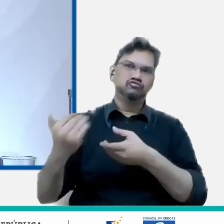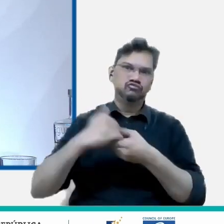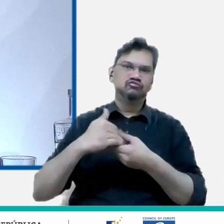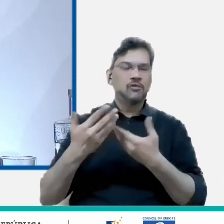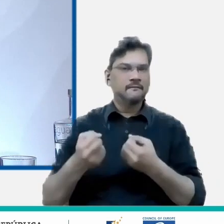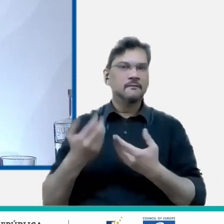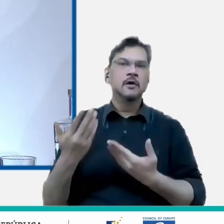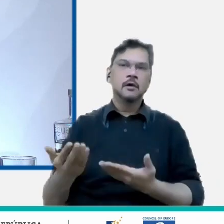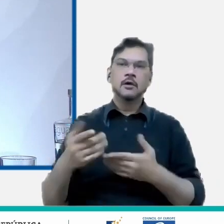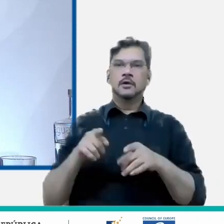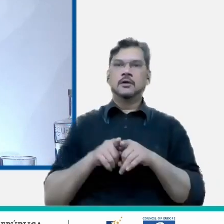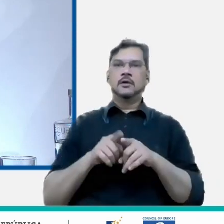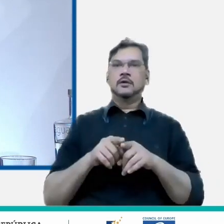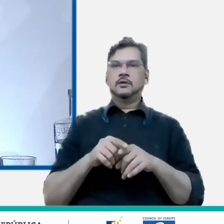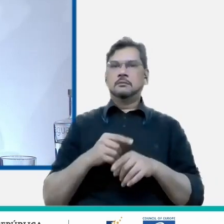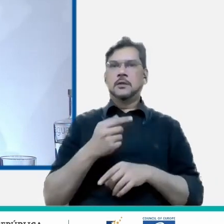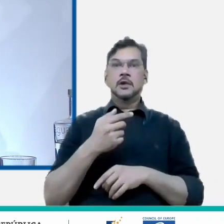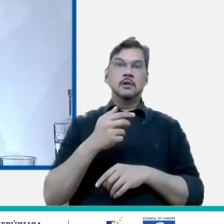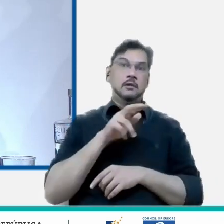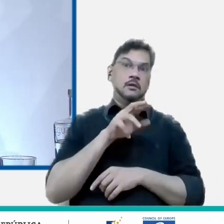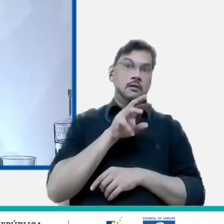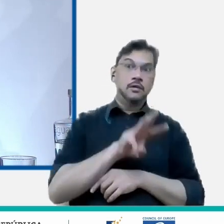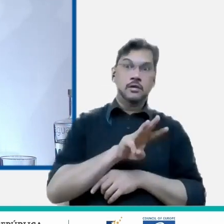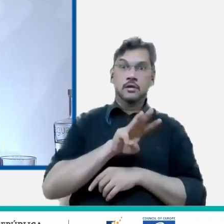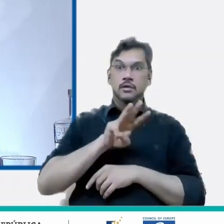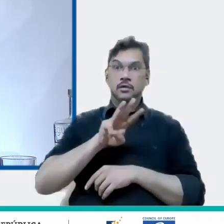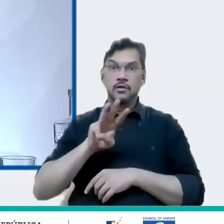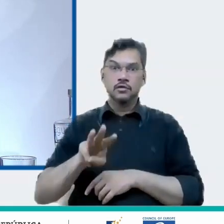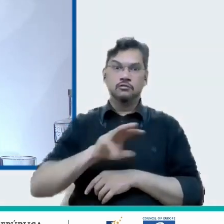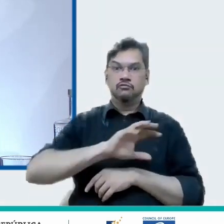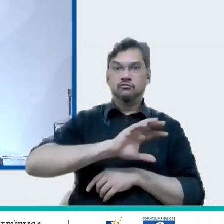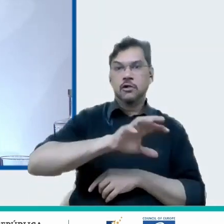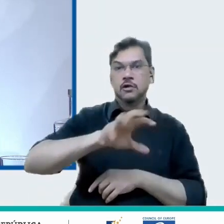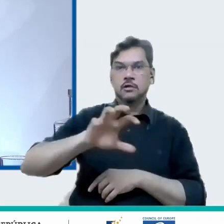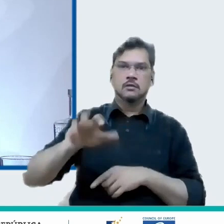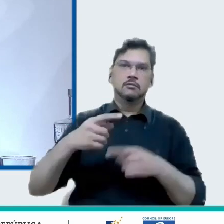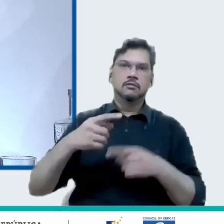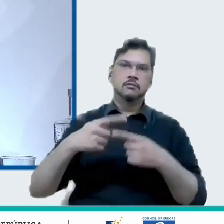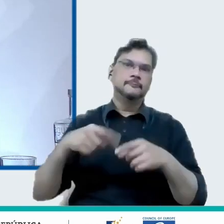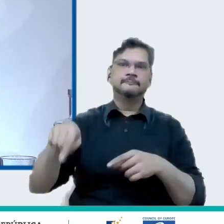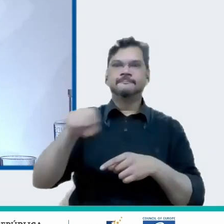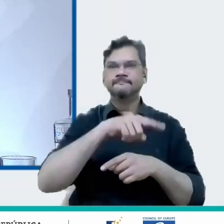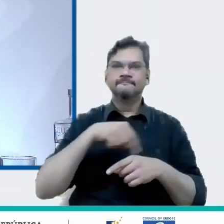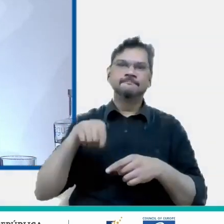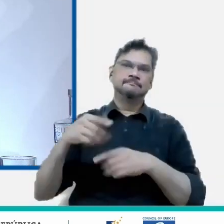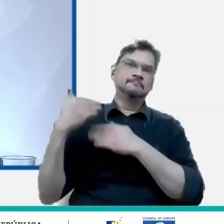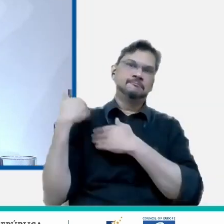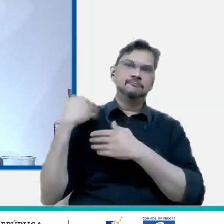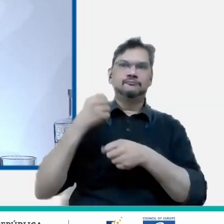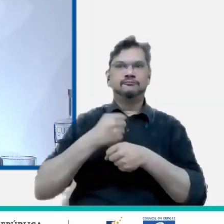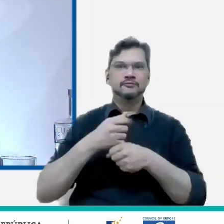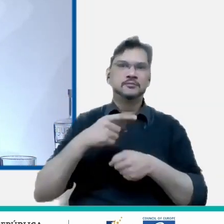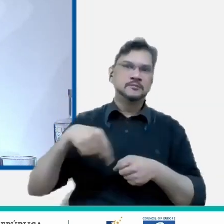in 33 countries, and also contributing to, as we just heard from Mr. Айдакеев, the European Commission